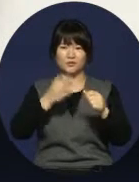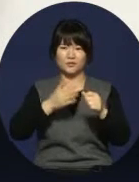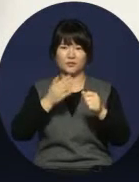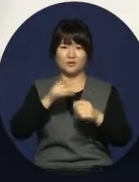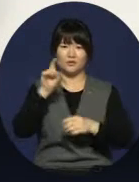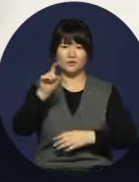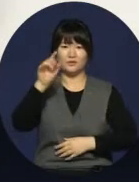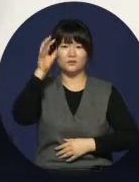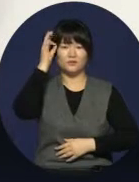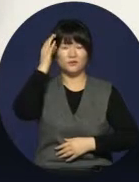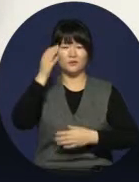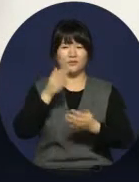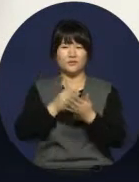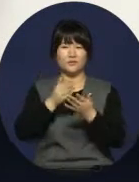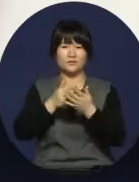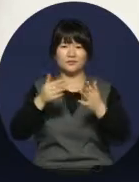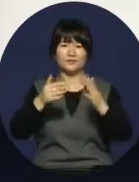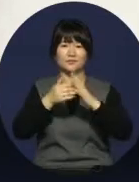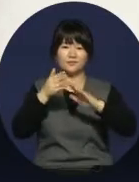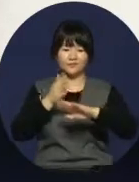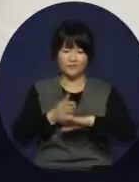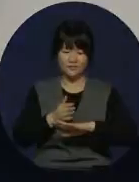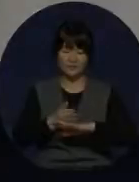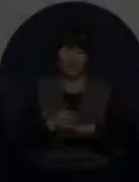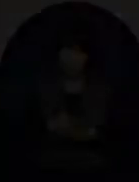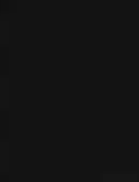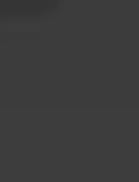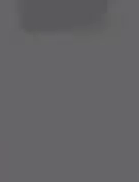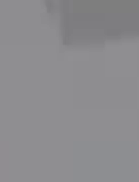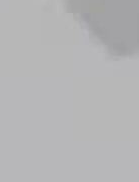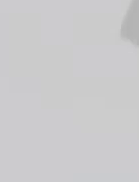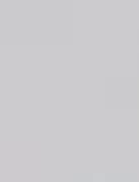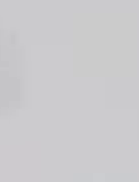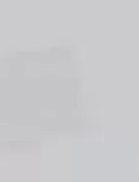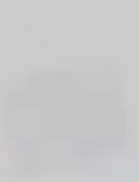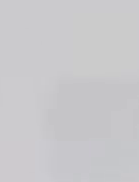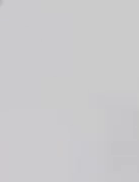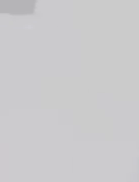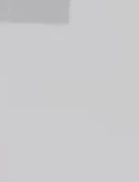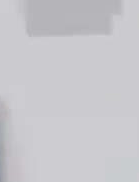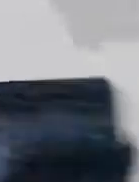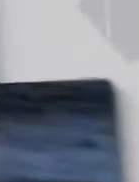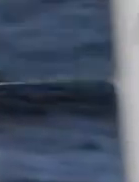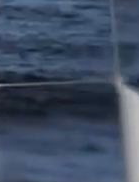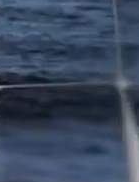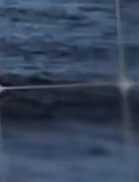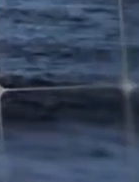포항 여기서 마칩니다. 함께해 주신 여러분 고맙습니다.